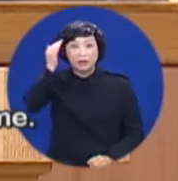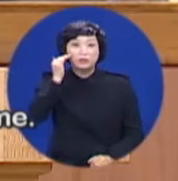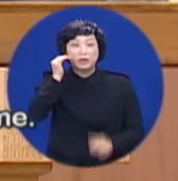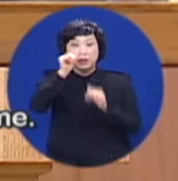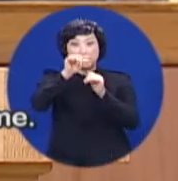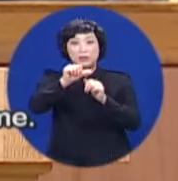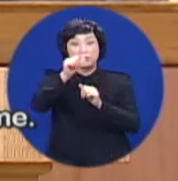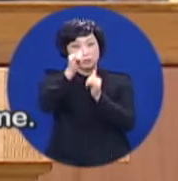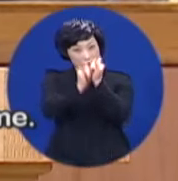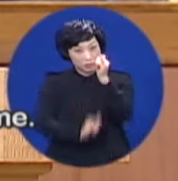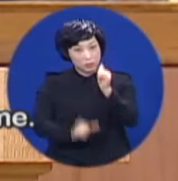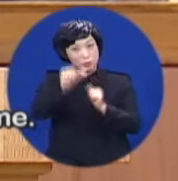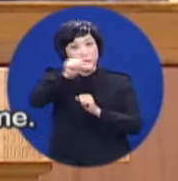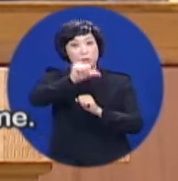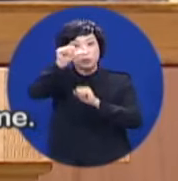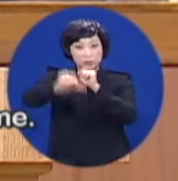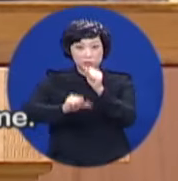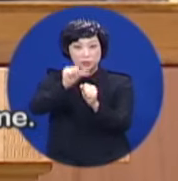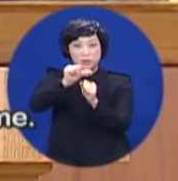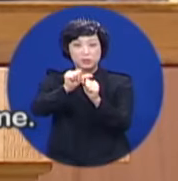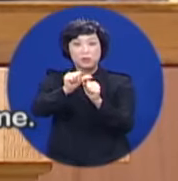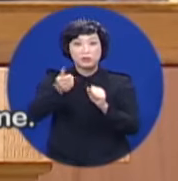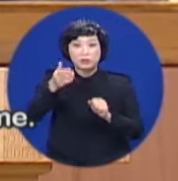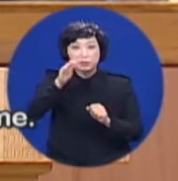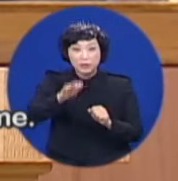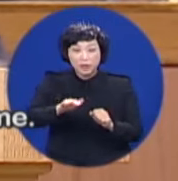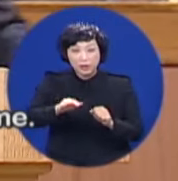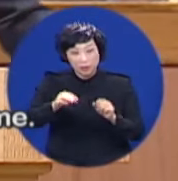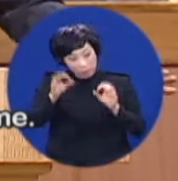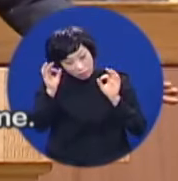5천년 역사 속에